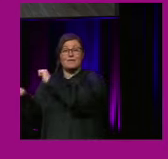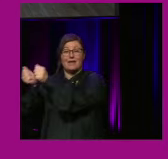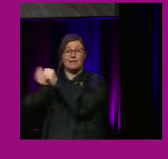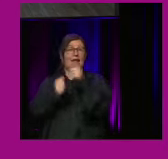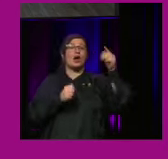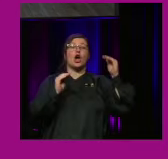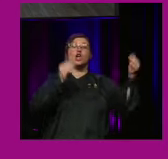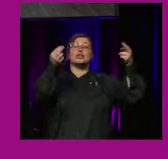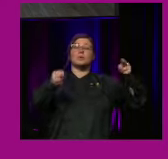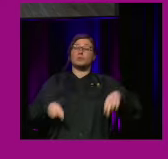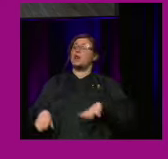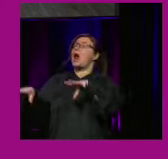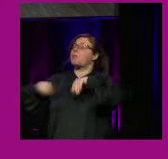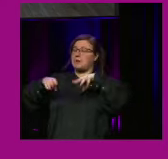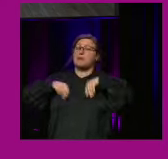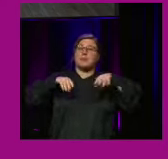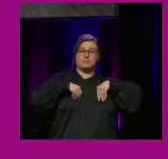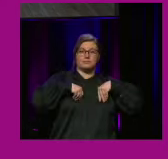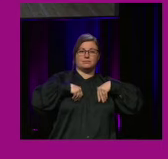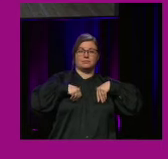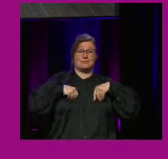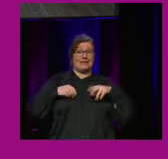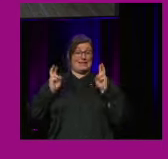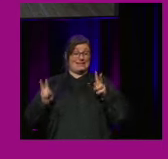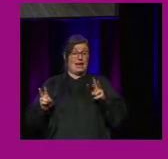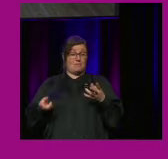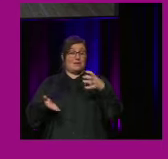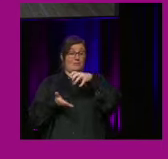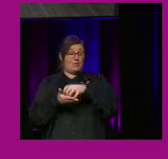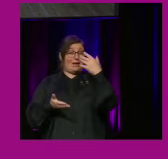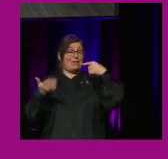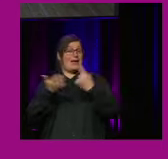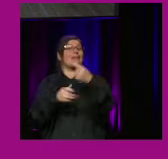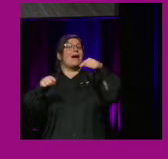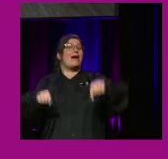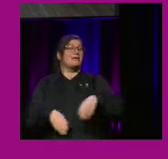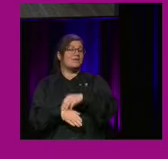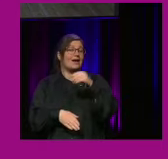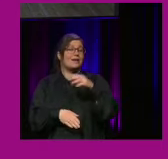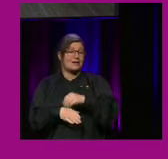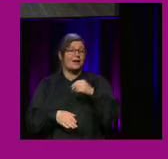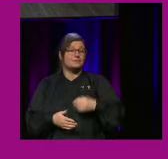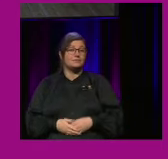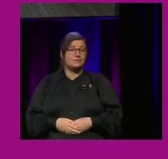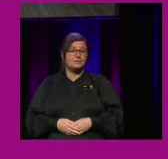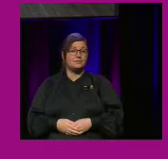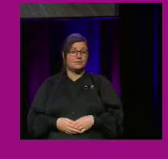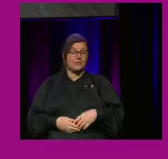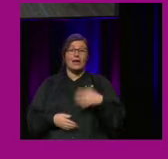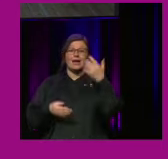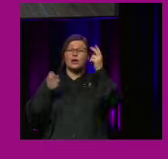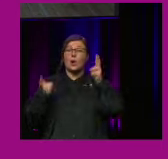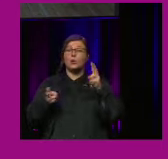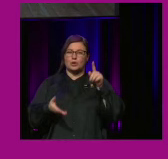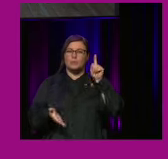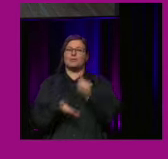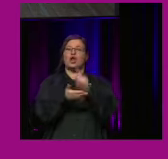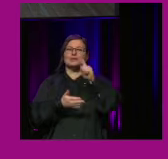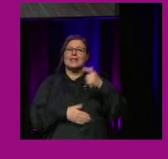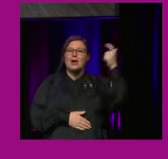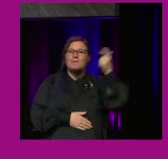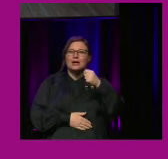Och det kan alltså ske i Sverige också. Likaväl så finns det så att man kan plötsligt sänka pensionsåldern på